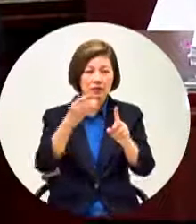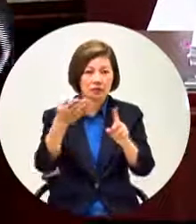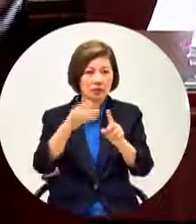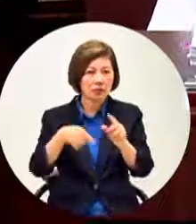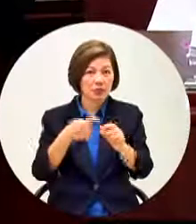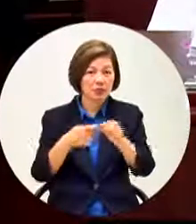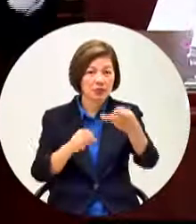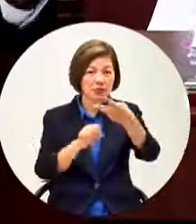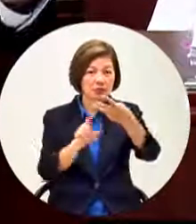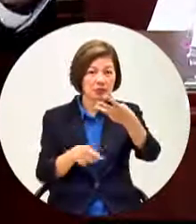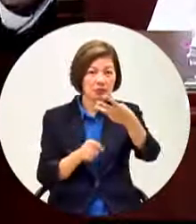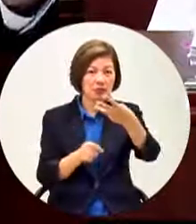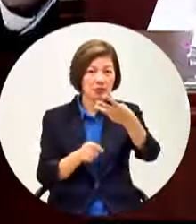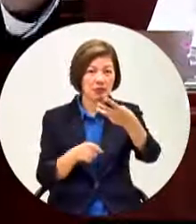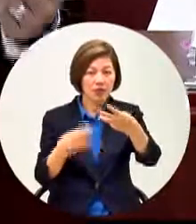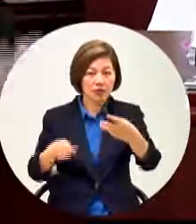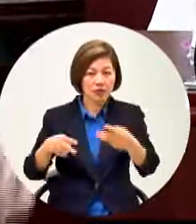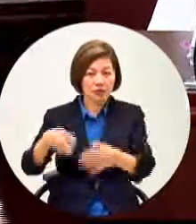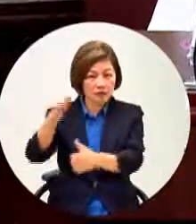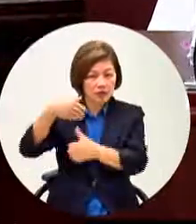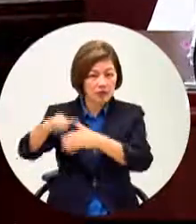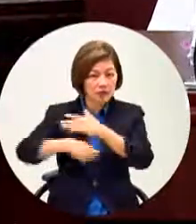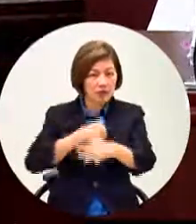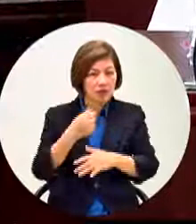1809年3月阁分配两个，